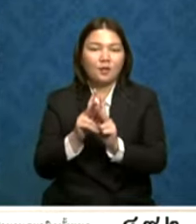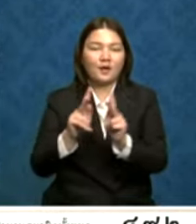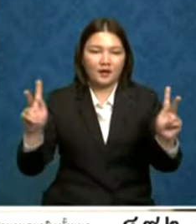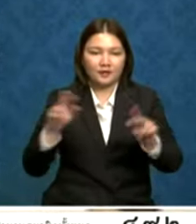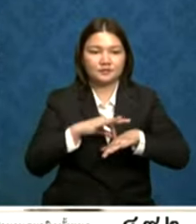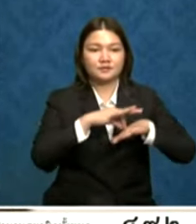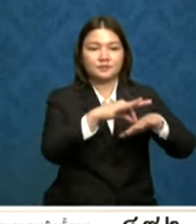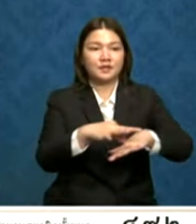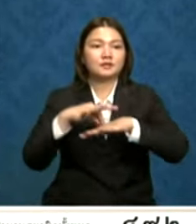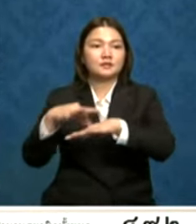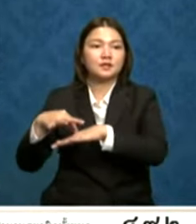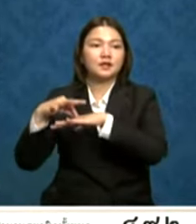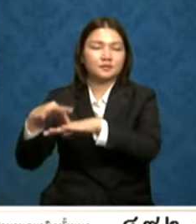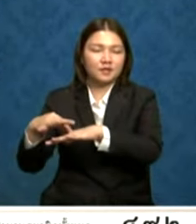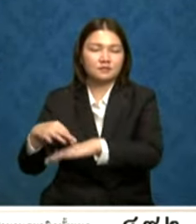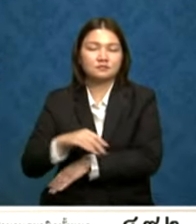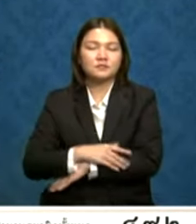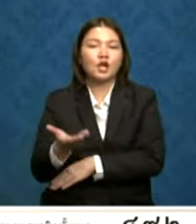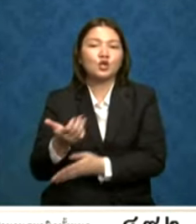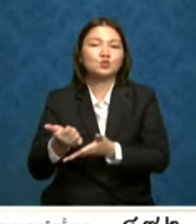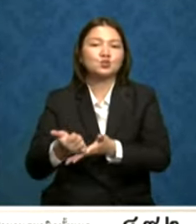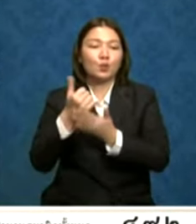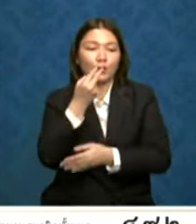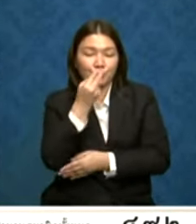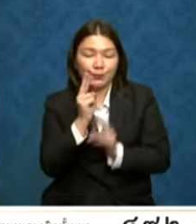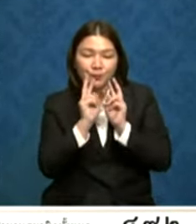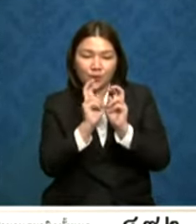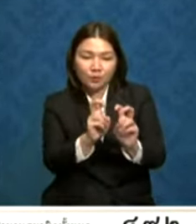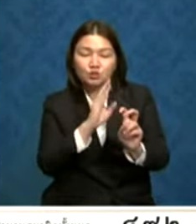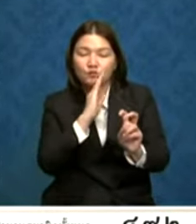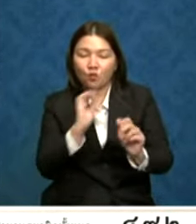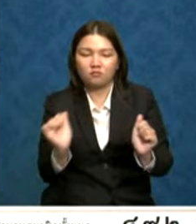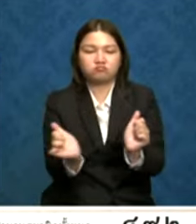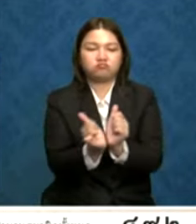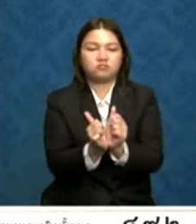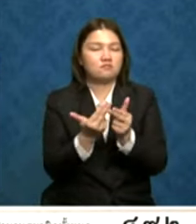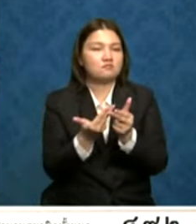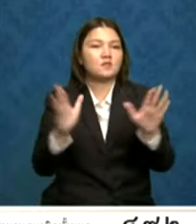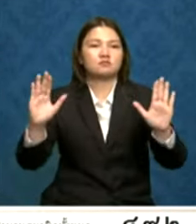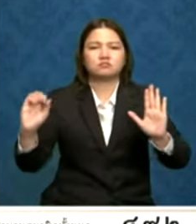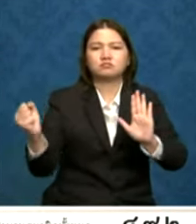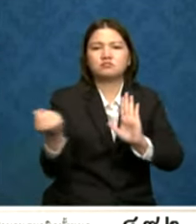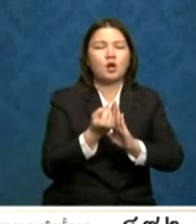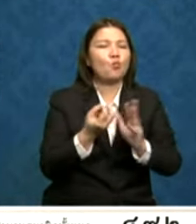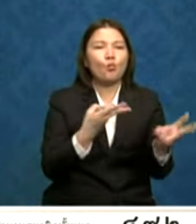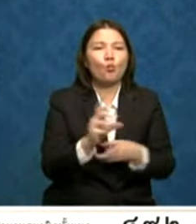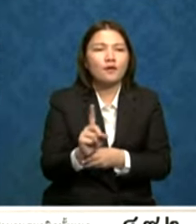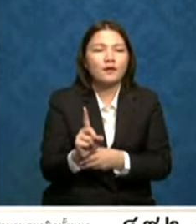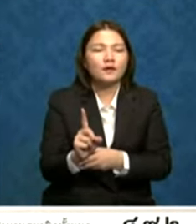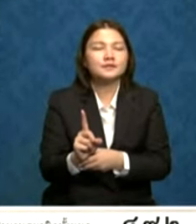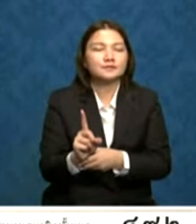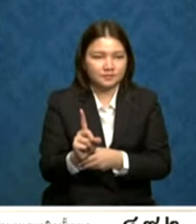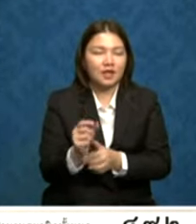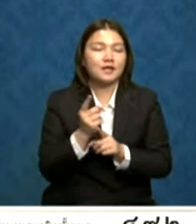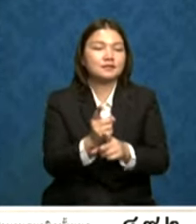พิจารณาศึกษาแนวทางการตราพระบัญญัตินิรโทษกรรมตามข้อบังคับการประชุมสภาผู้